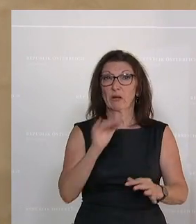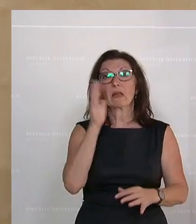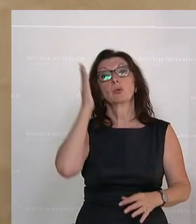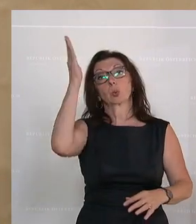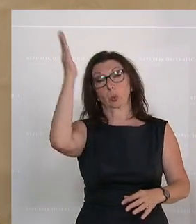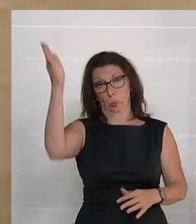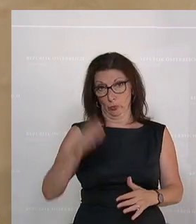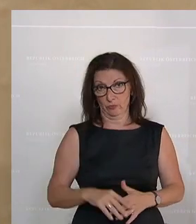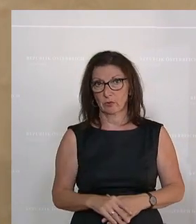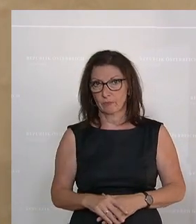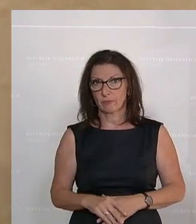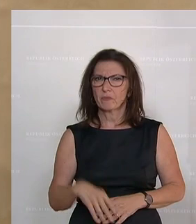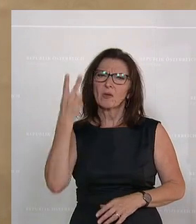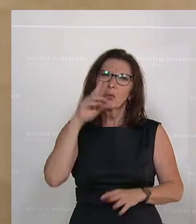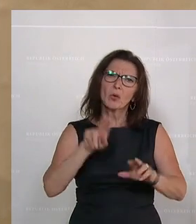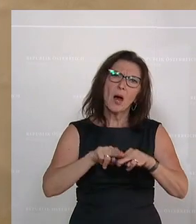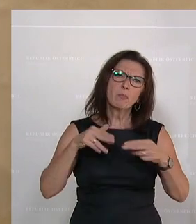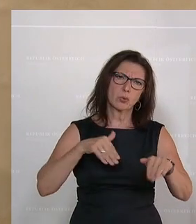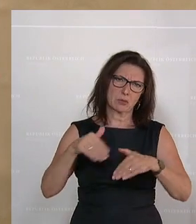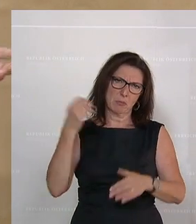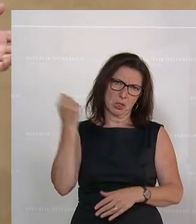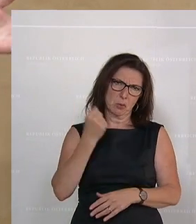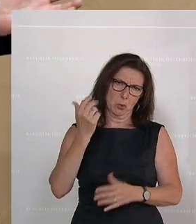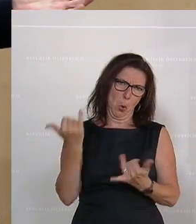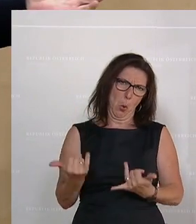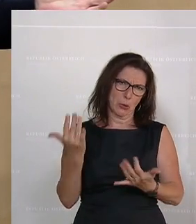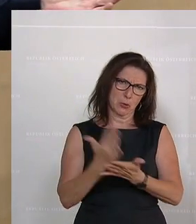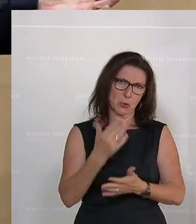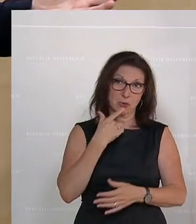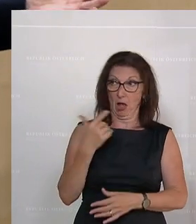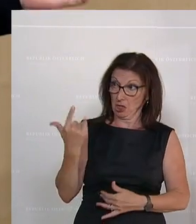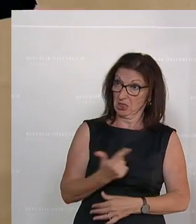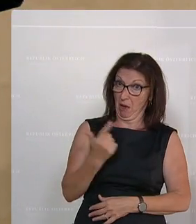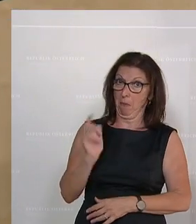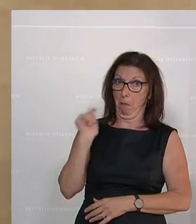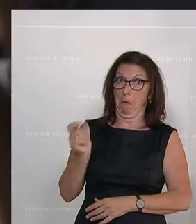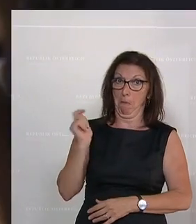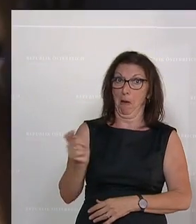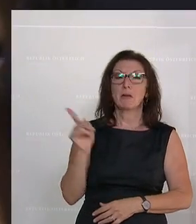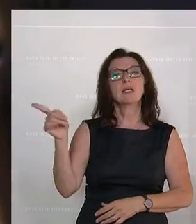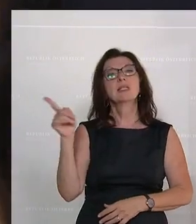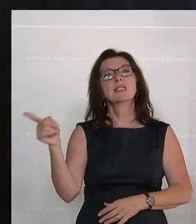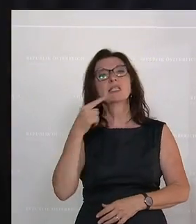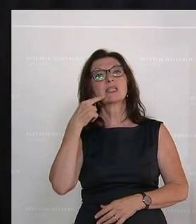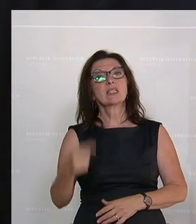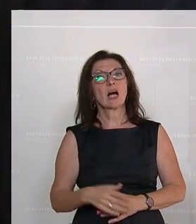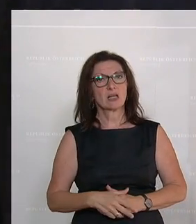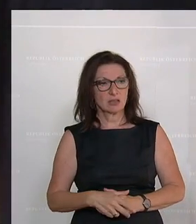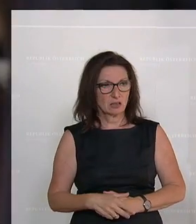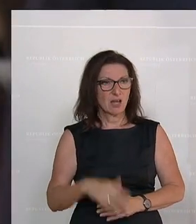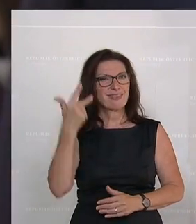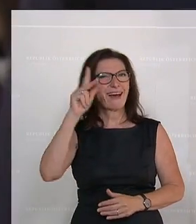und der bundesminister boehner hat in hagen als 12 meter bei mir sie haben darauf hingewiesen hier 3.000